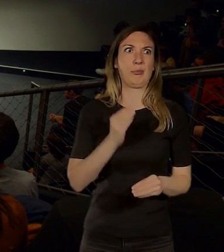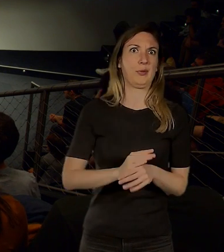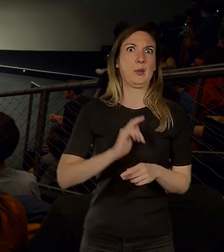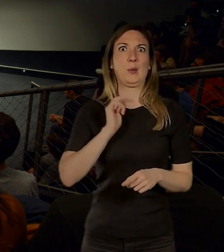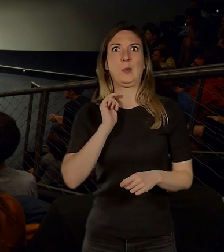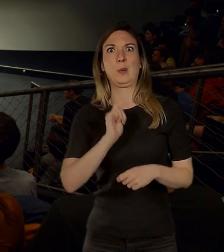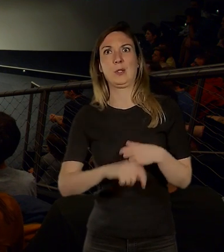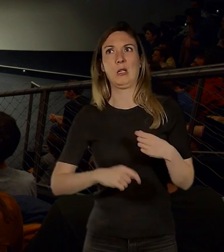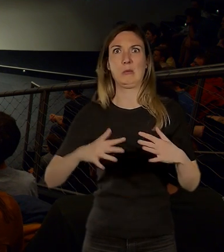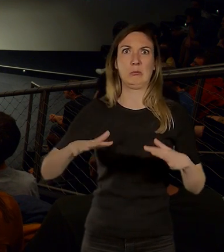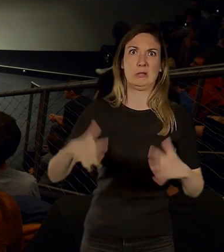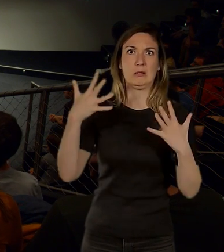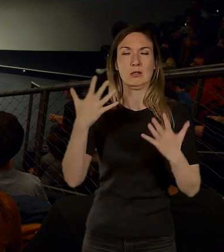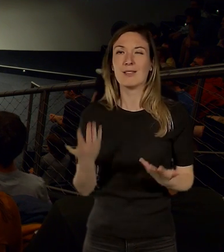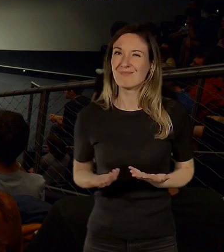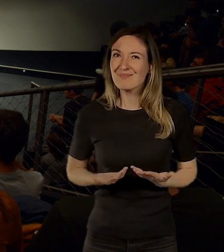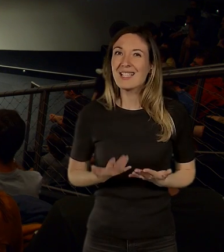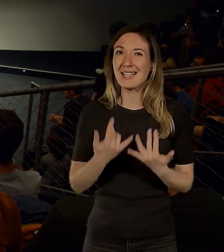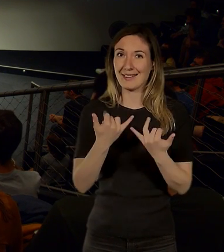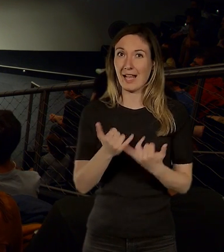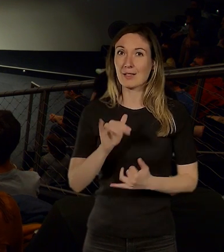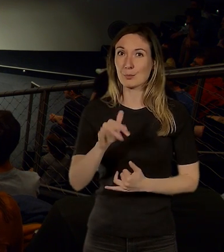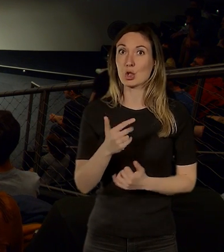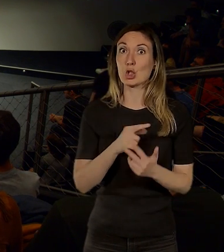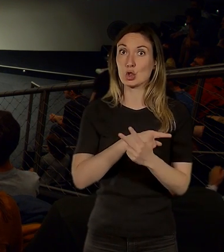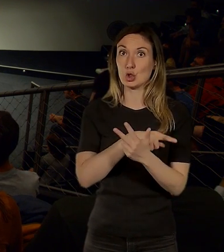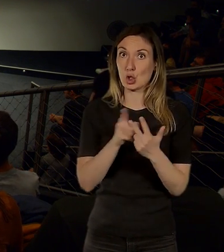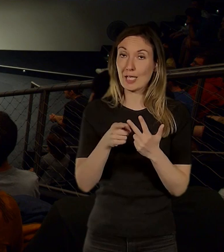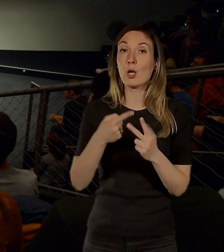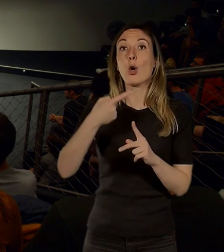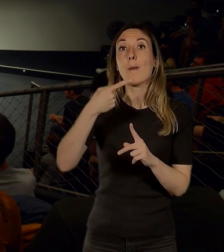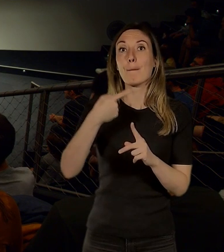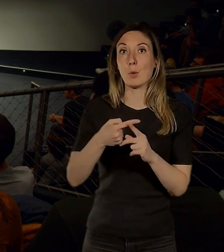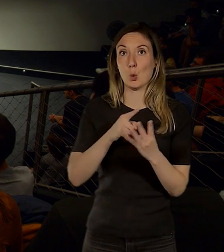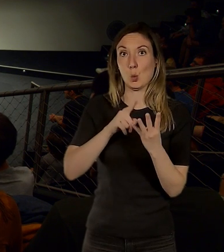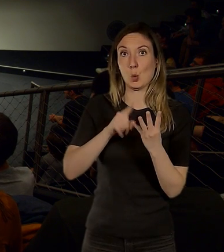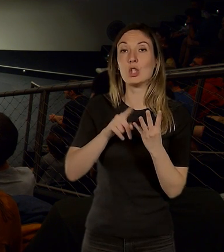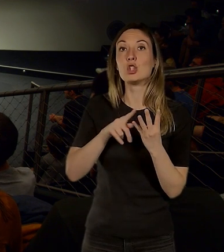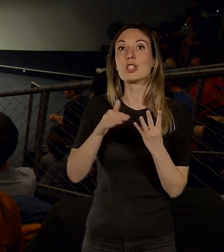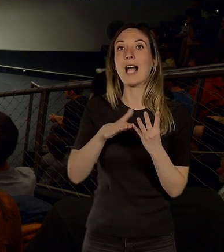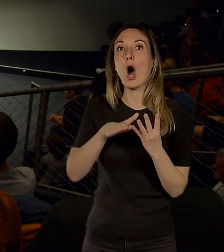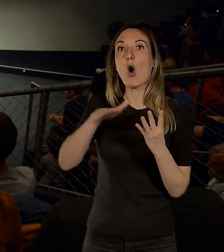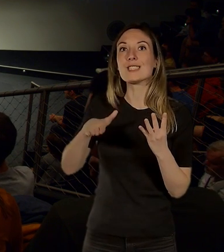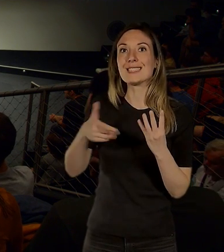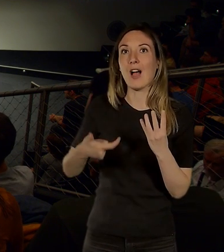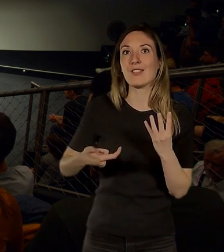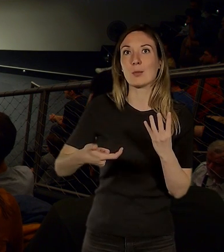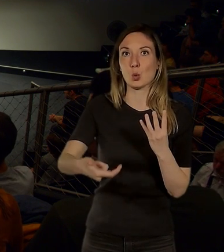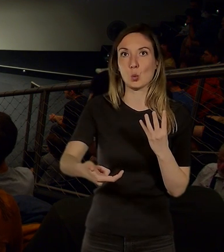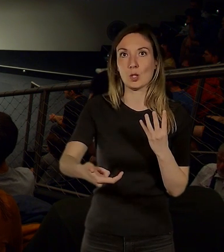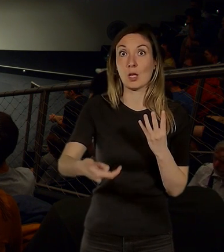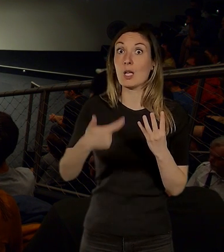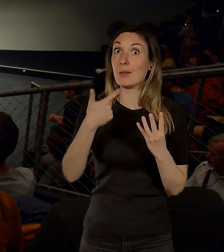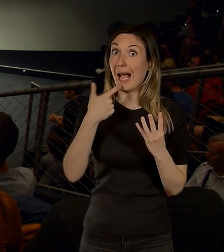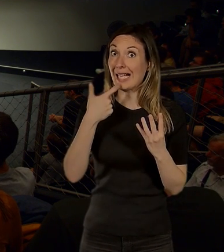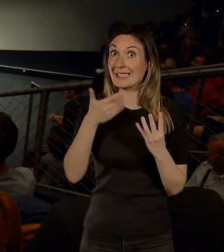vzbudit mohlo. Tak teď jsou tam 3 pruhy, plus ten odstavný a vy byste chtěli jako